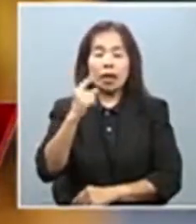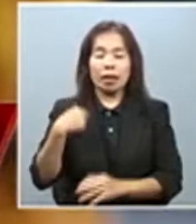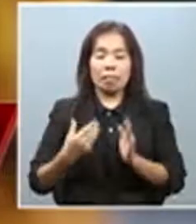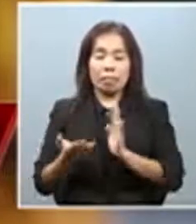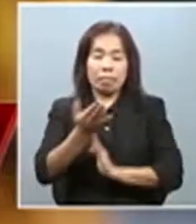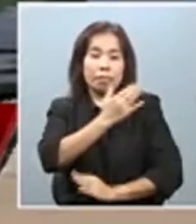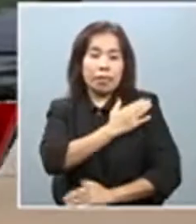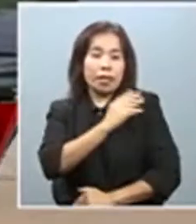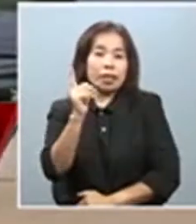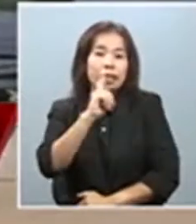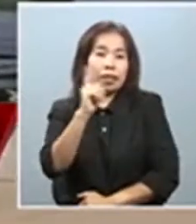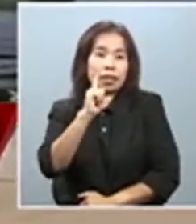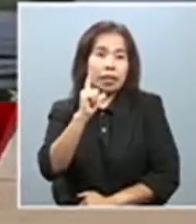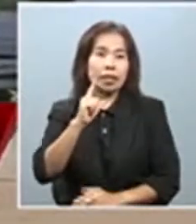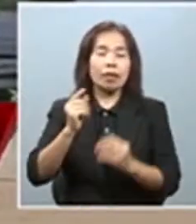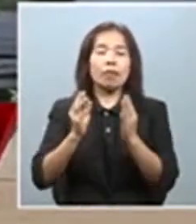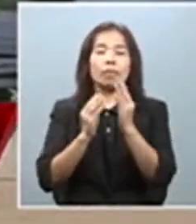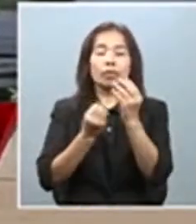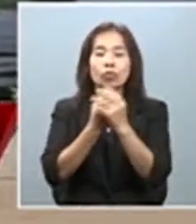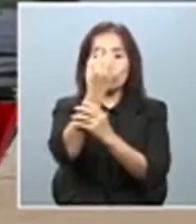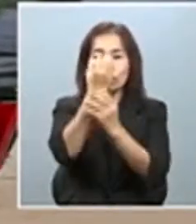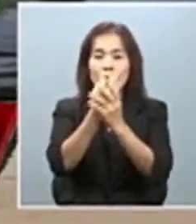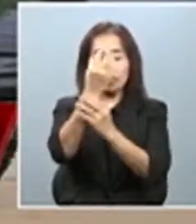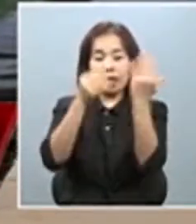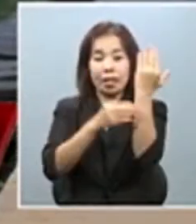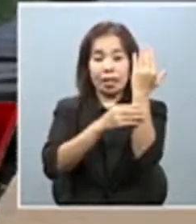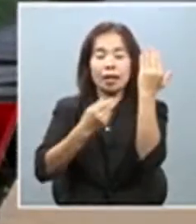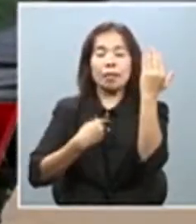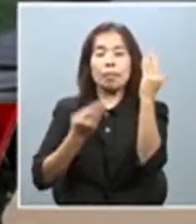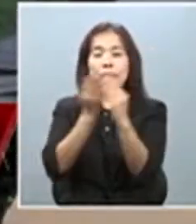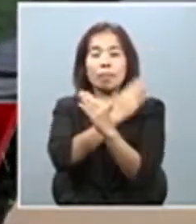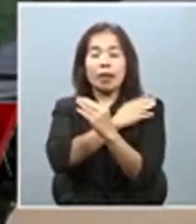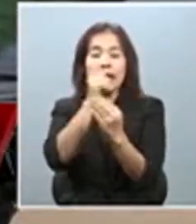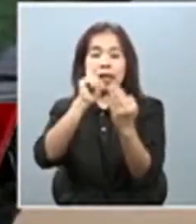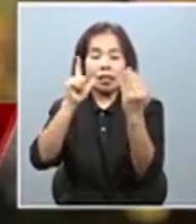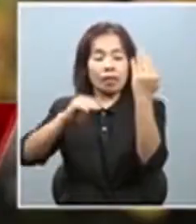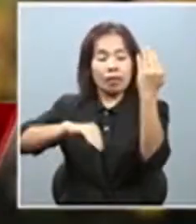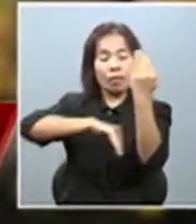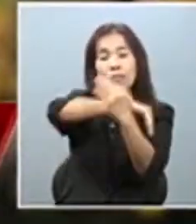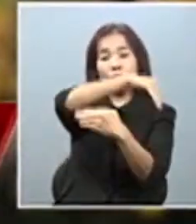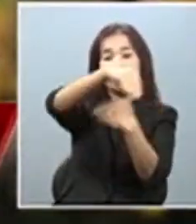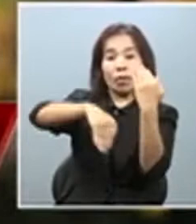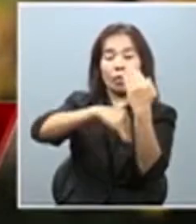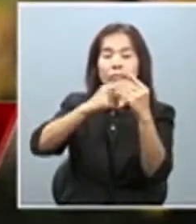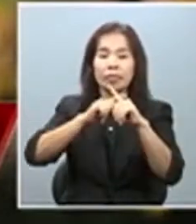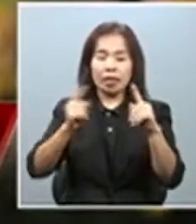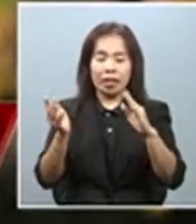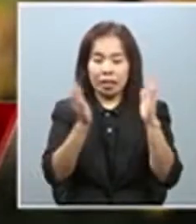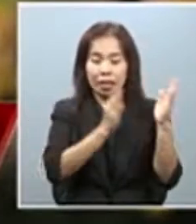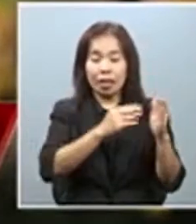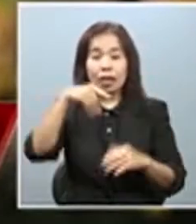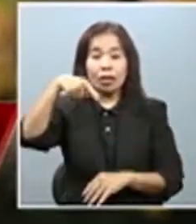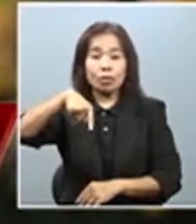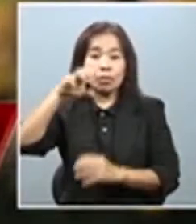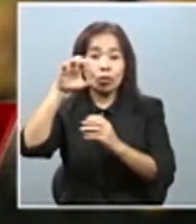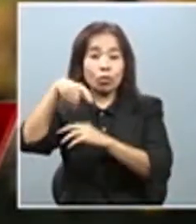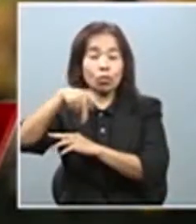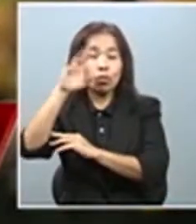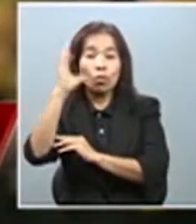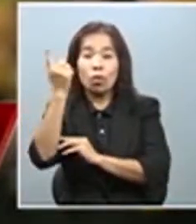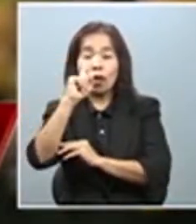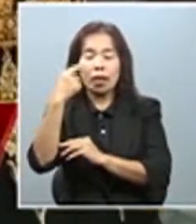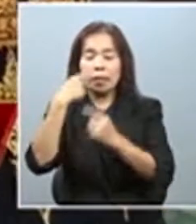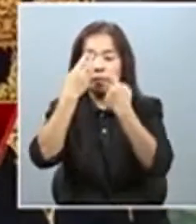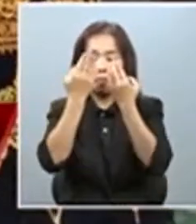เหลืองมาห่มคลุมพันรอบคนต้นไม้ใหญ่เอาไว้นะครับแต่สำหรับที่วัดจุฬามณีเนี่ยพิเศษแล้วก็แปลกไปกว่า